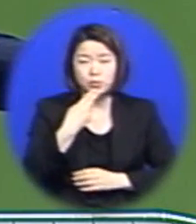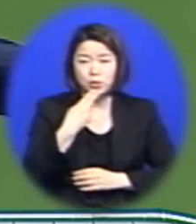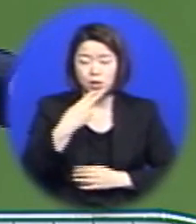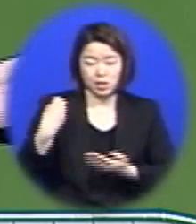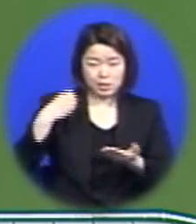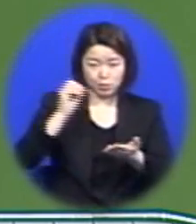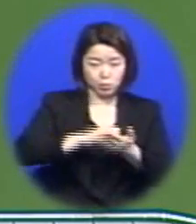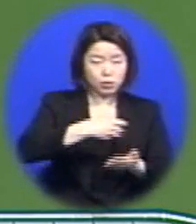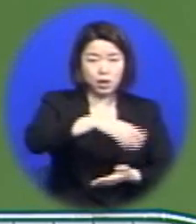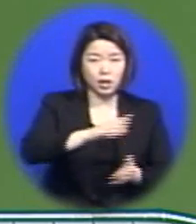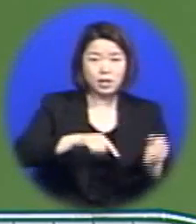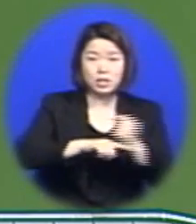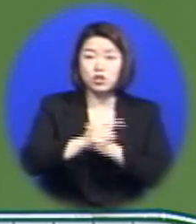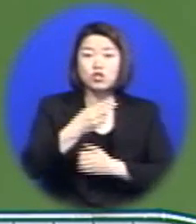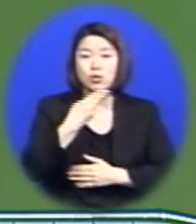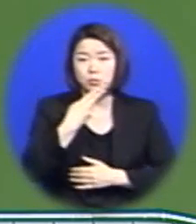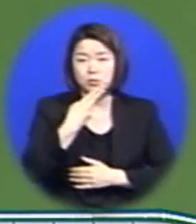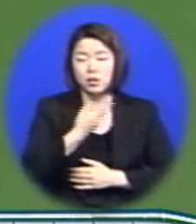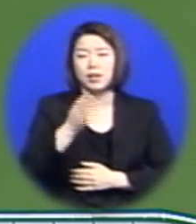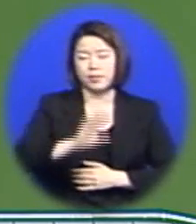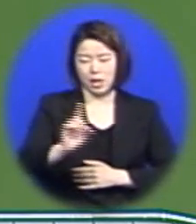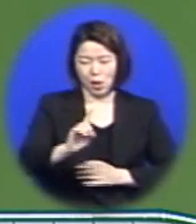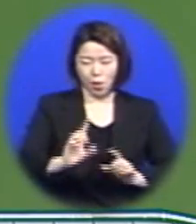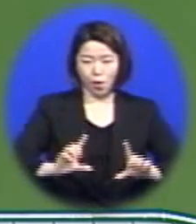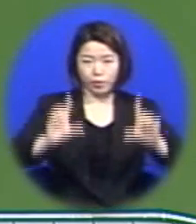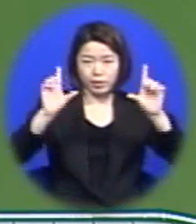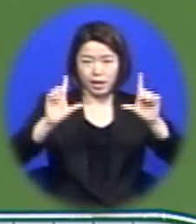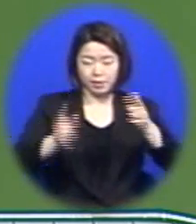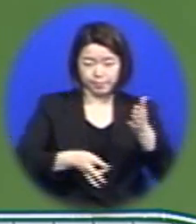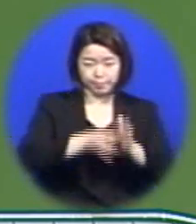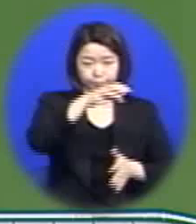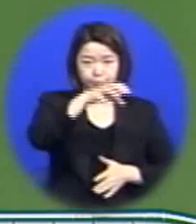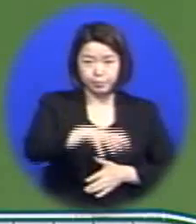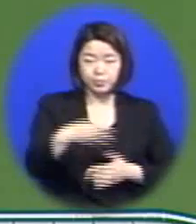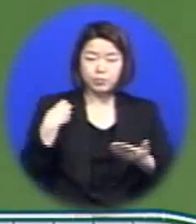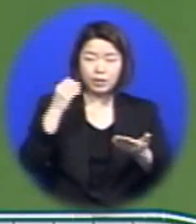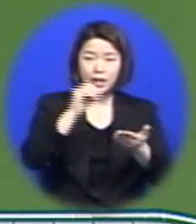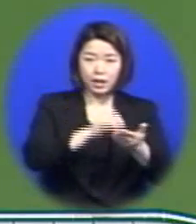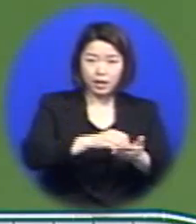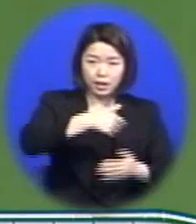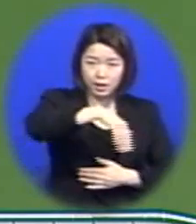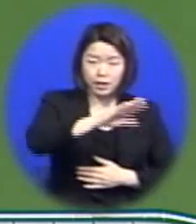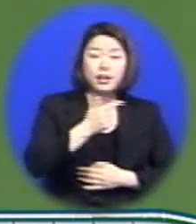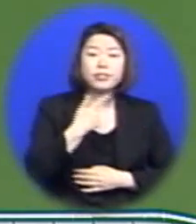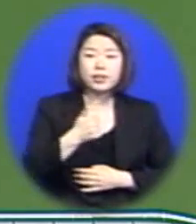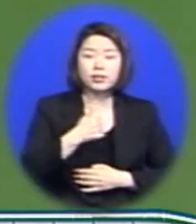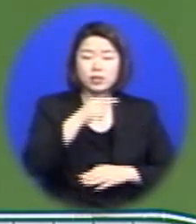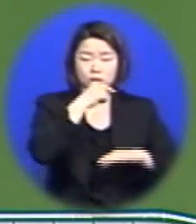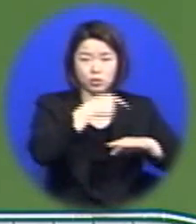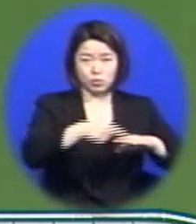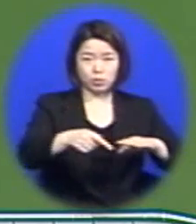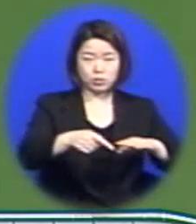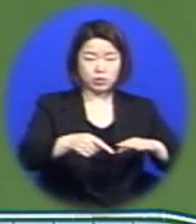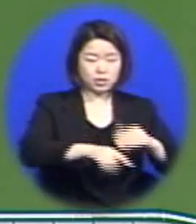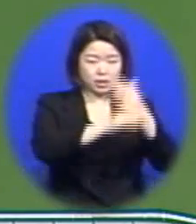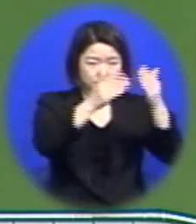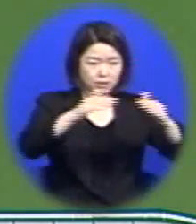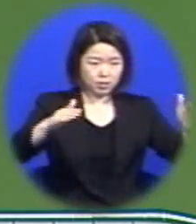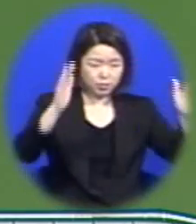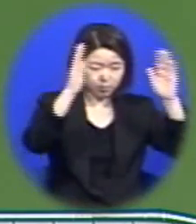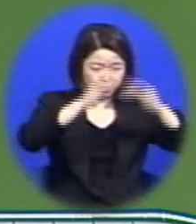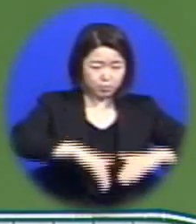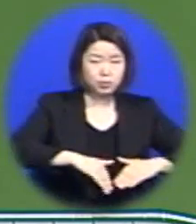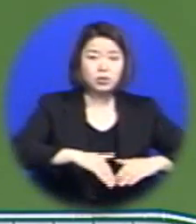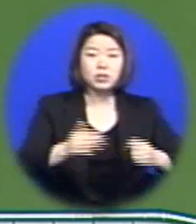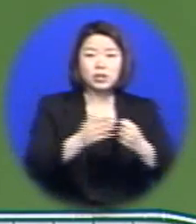없어요 그런데 어느 날 예루살렘으로 귀한한 자기 동족들이 예루살렘의 성벽이 다 무너져 있기